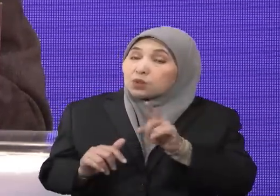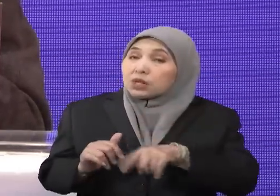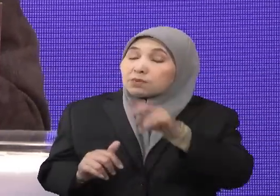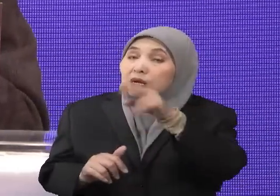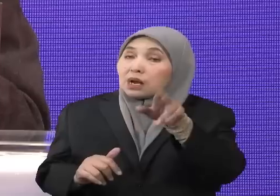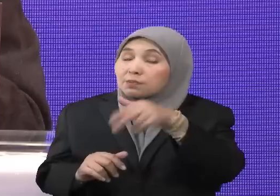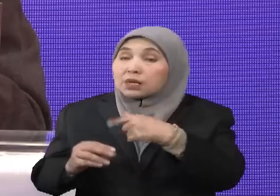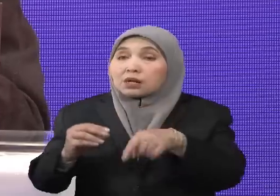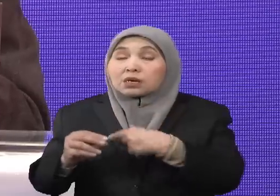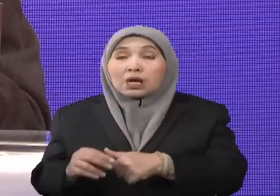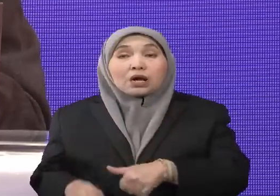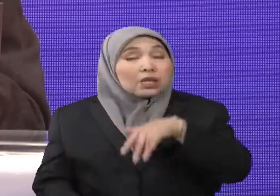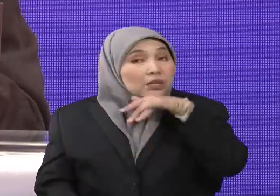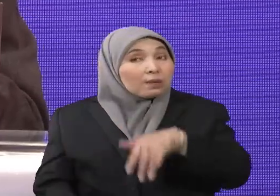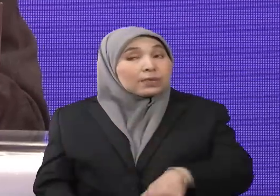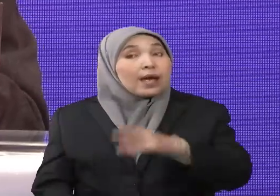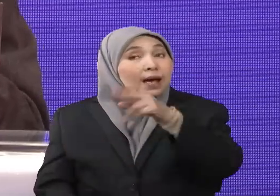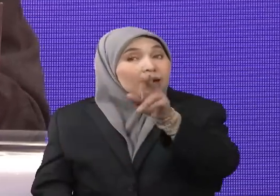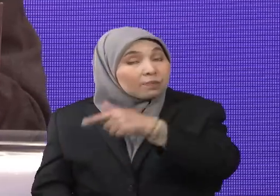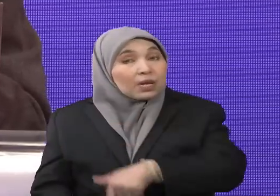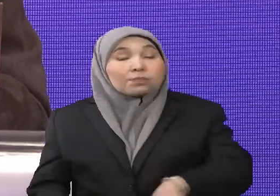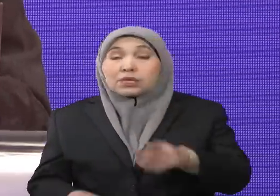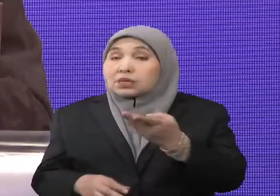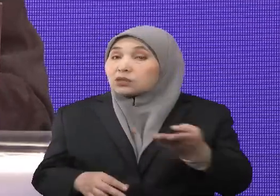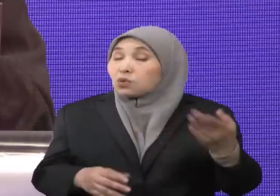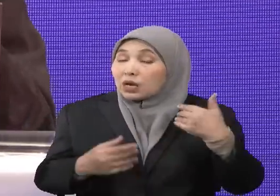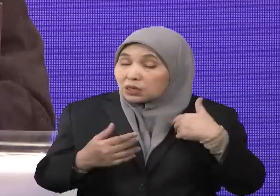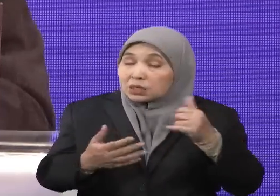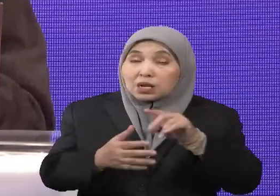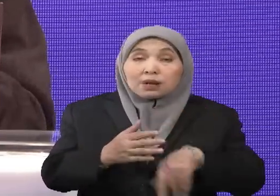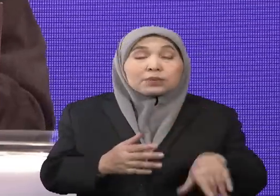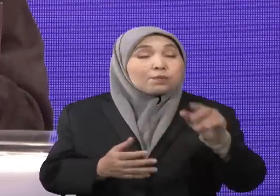nabi haram nabi sembuh dan benar itu ada dalam Alquran